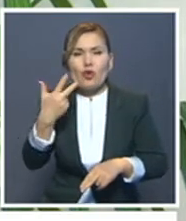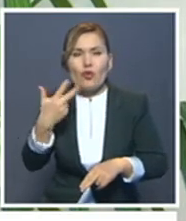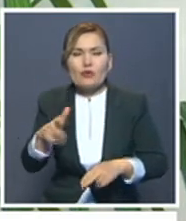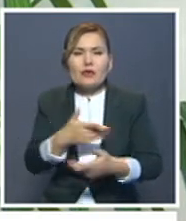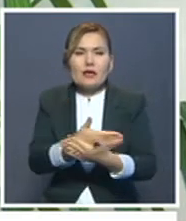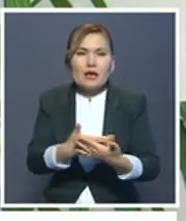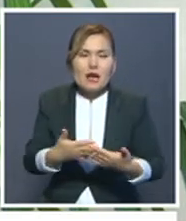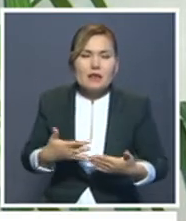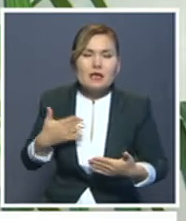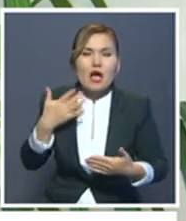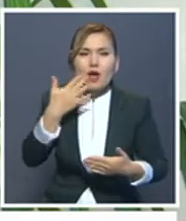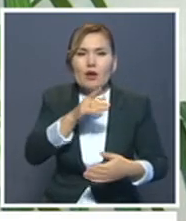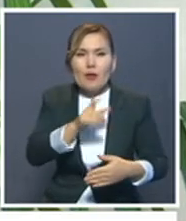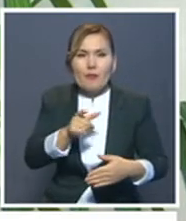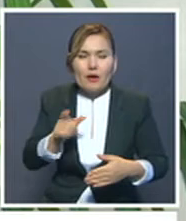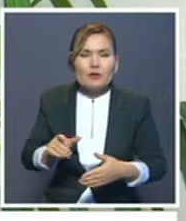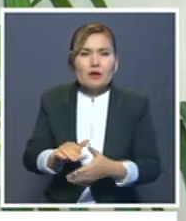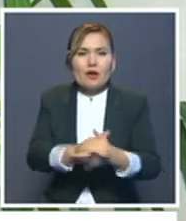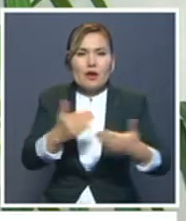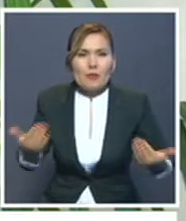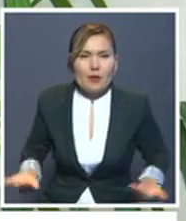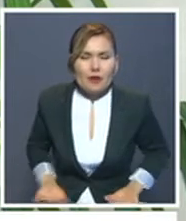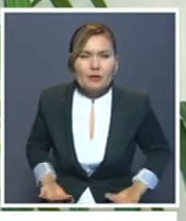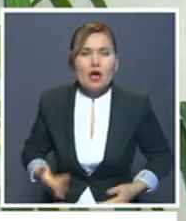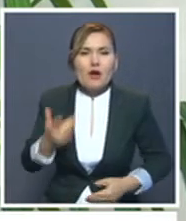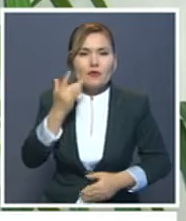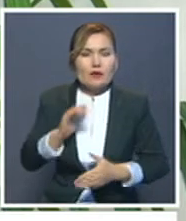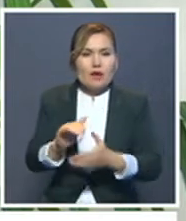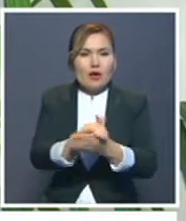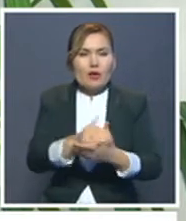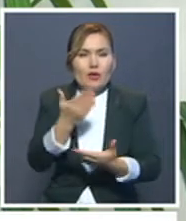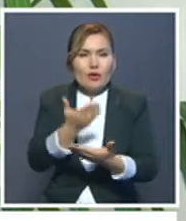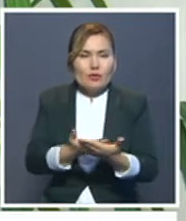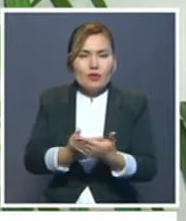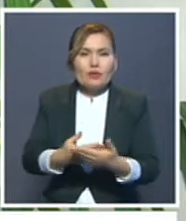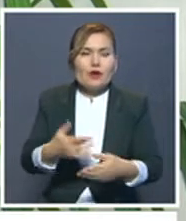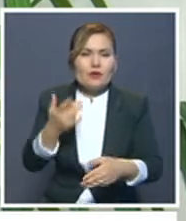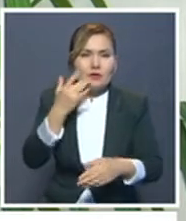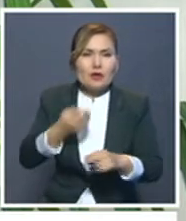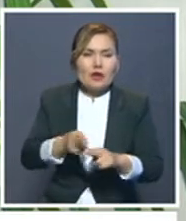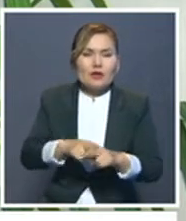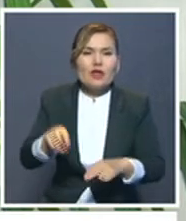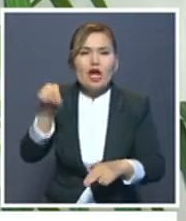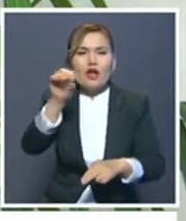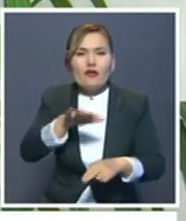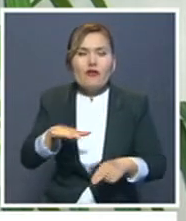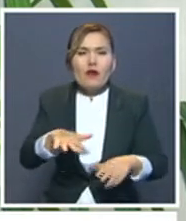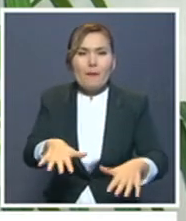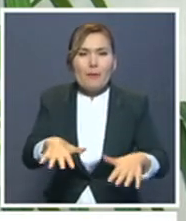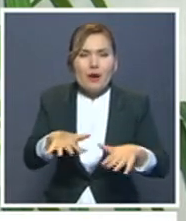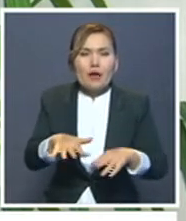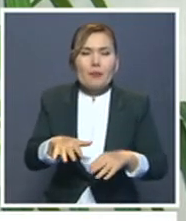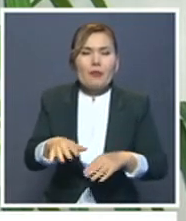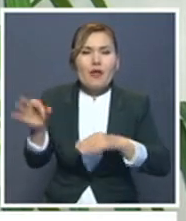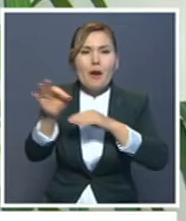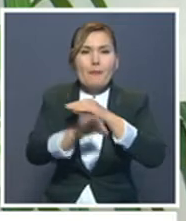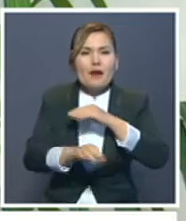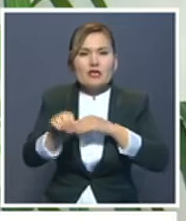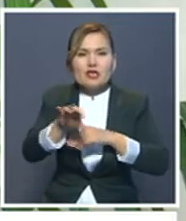өкілдерінің тату-тәтті тұруы, толеранттылық саясаты бізге үлгі. Осы үлгіні біз Еуропарламентте,